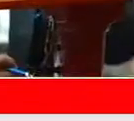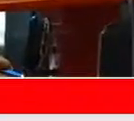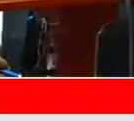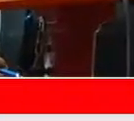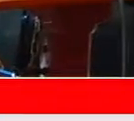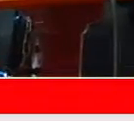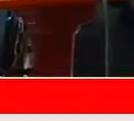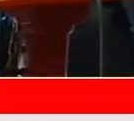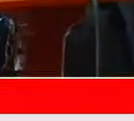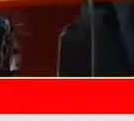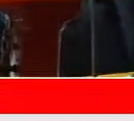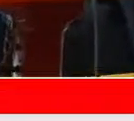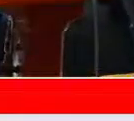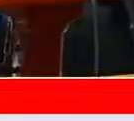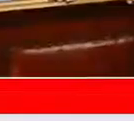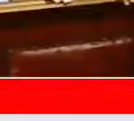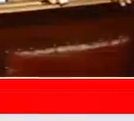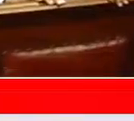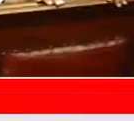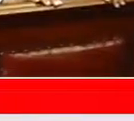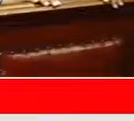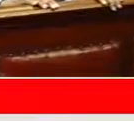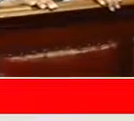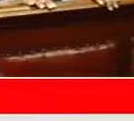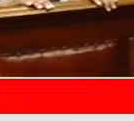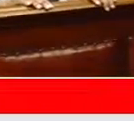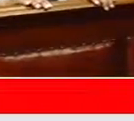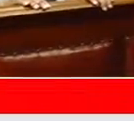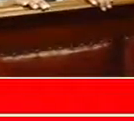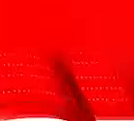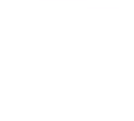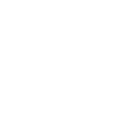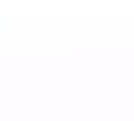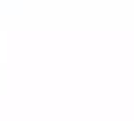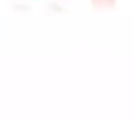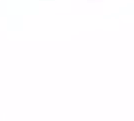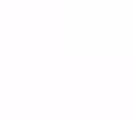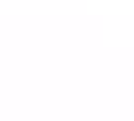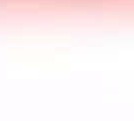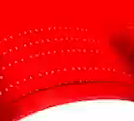Namna hiyo seneti yafikiana na bunge kusuluhisha mzozo wa ugavi wa mapato.